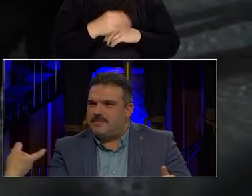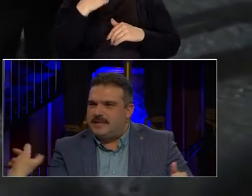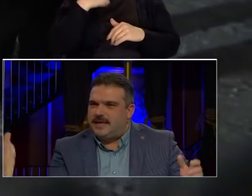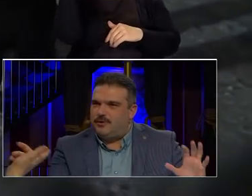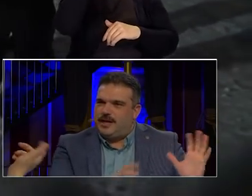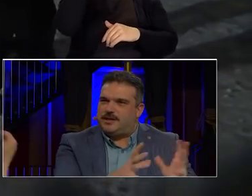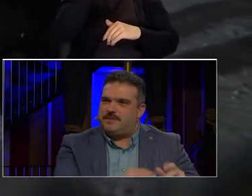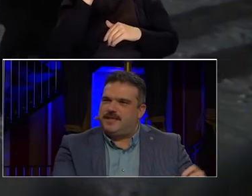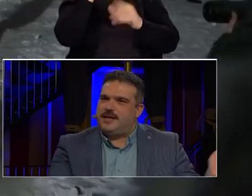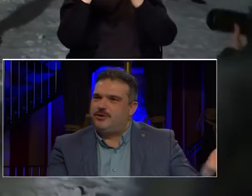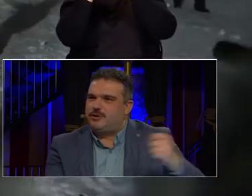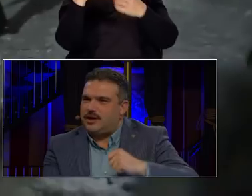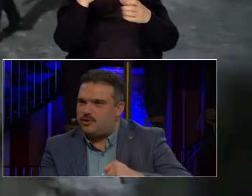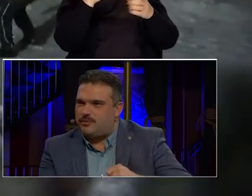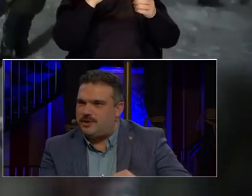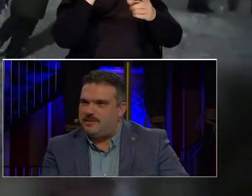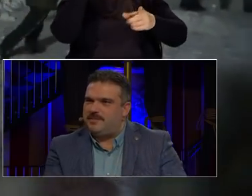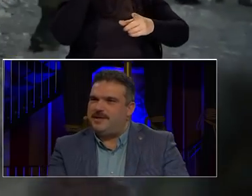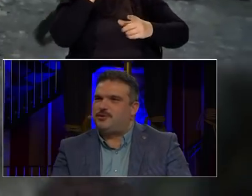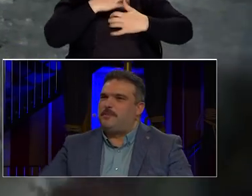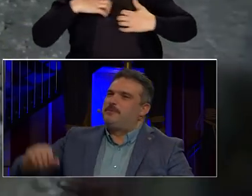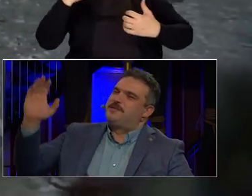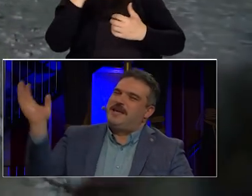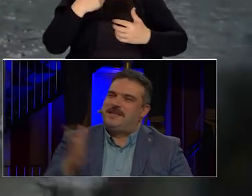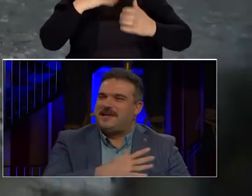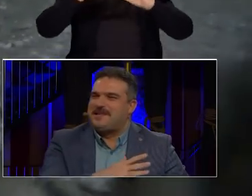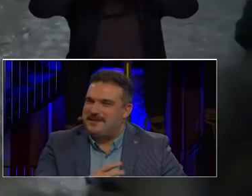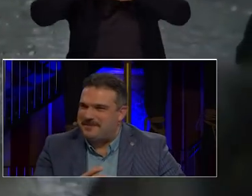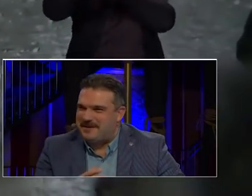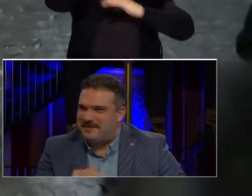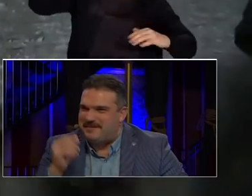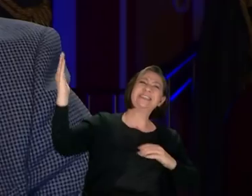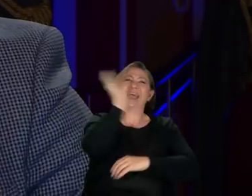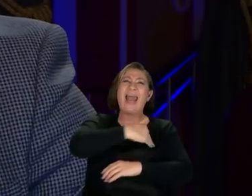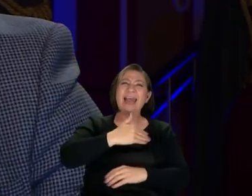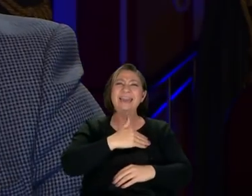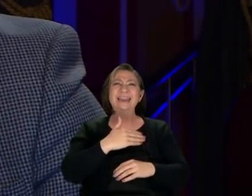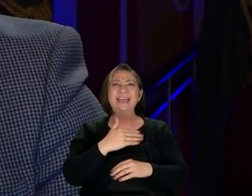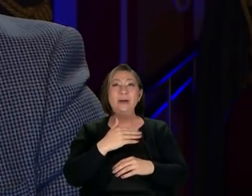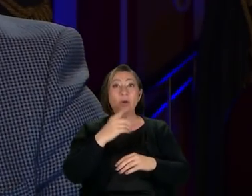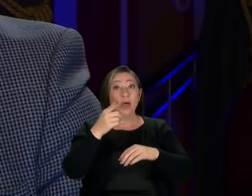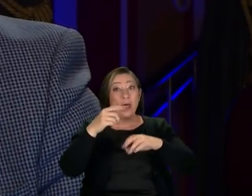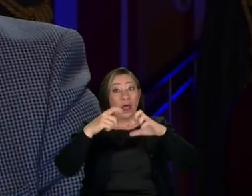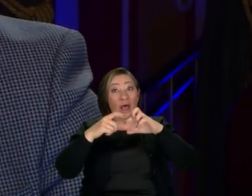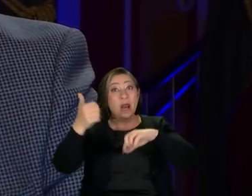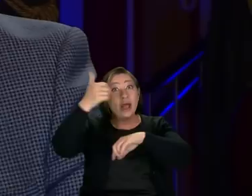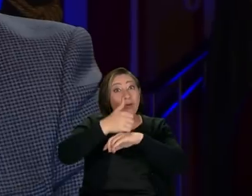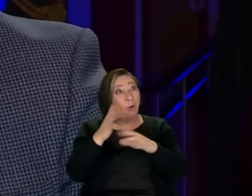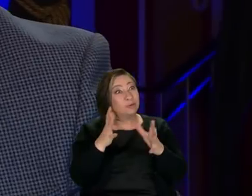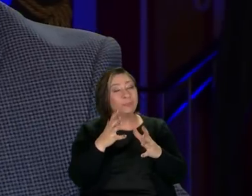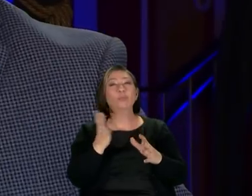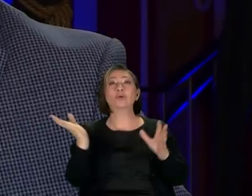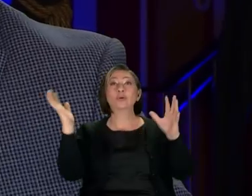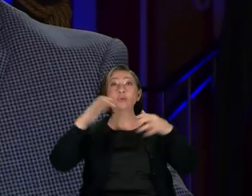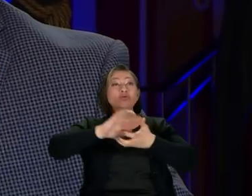neyi kastediyor? Biz yani de o ekip, biz de geliyoruz kar topu oynamaya. Ben de topunuz gelin lan dedim, tamam mı? İyi bir rektörden bu çok acayipmiş. Ondan sonra